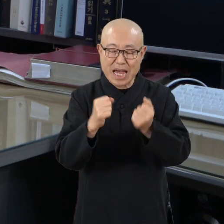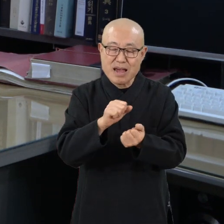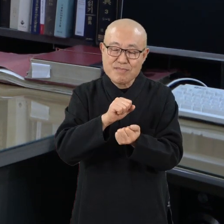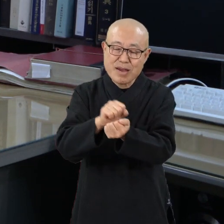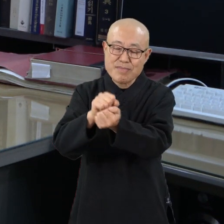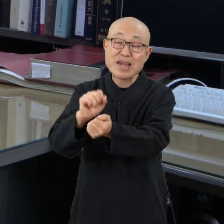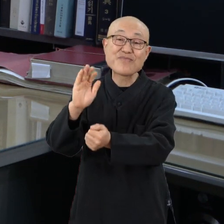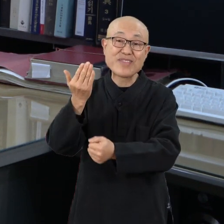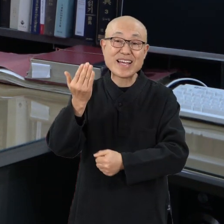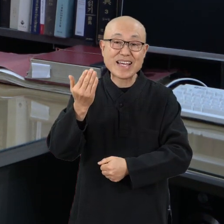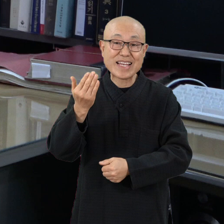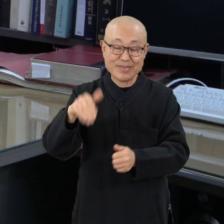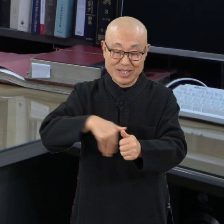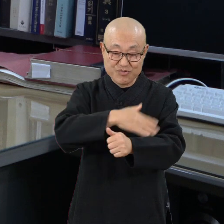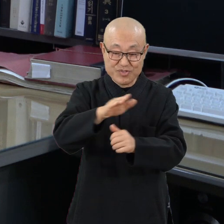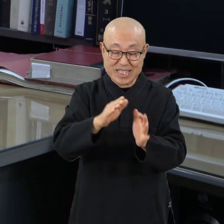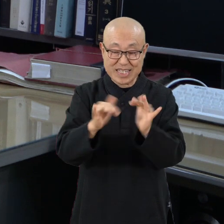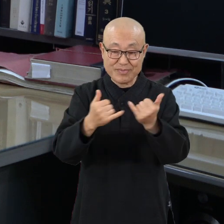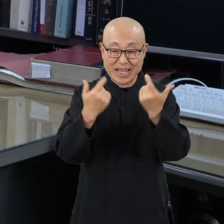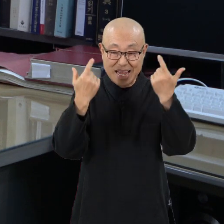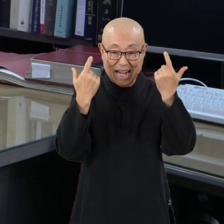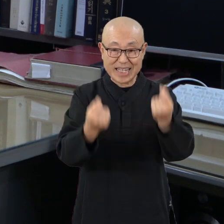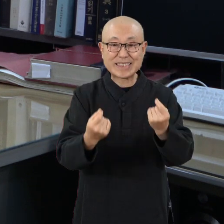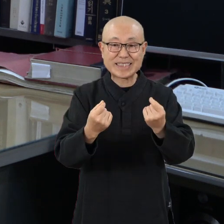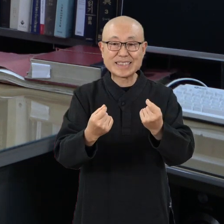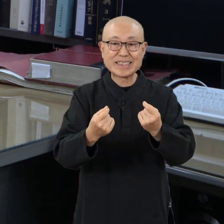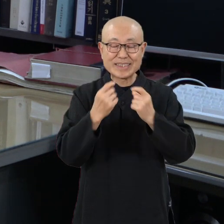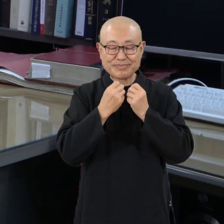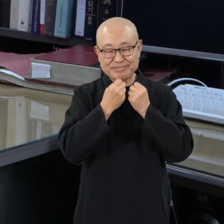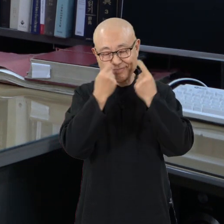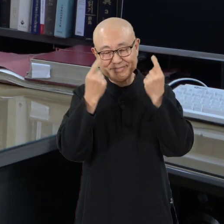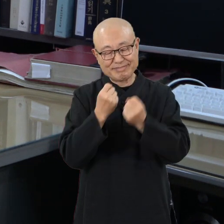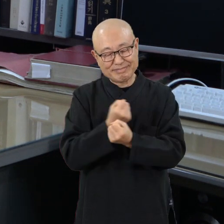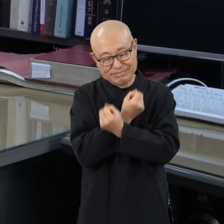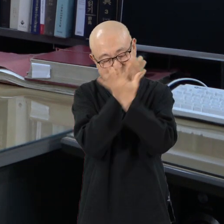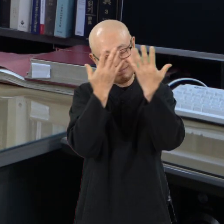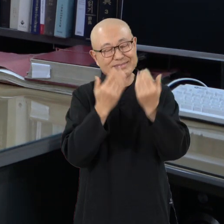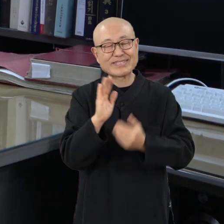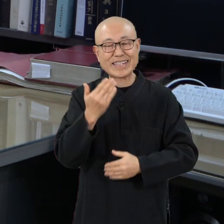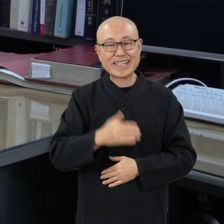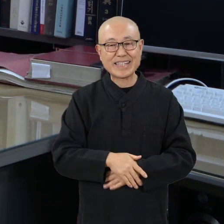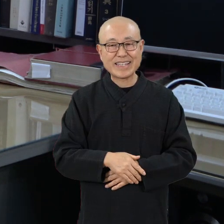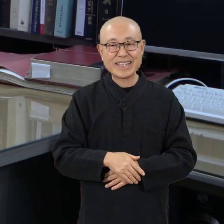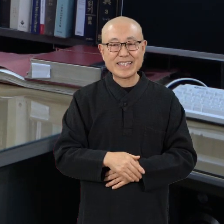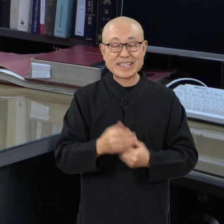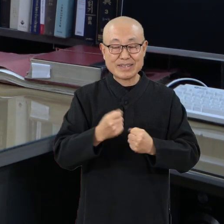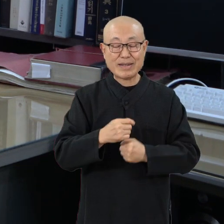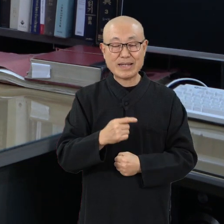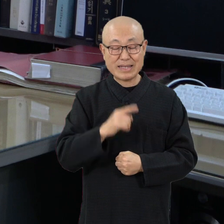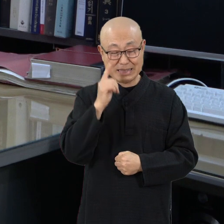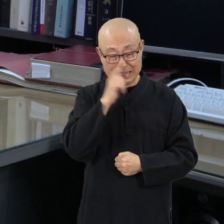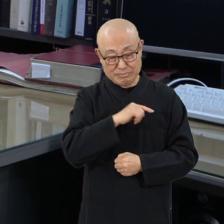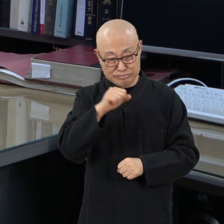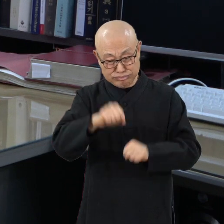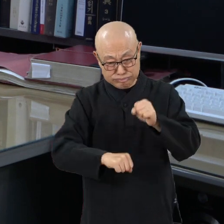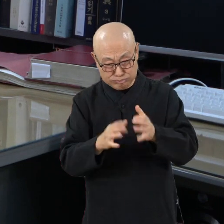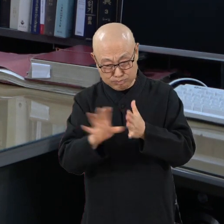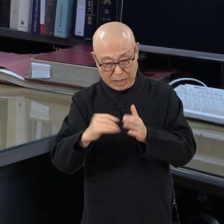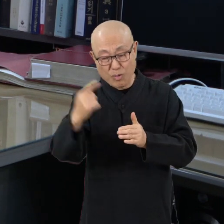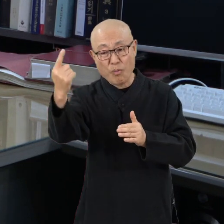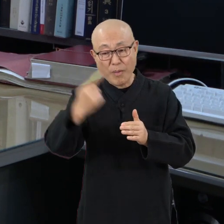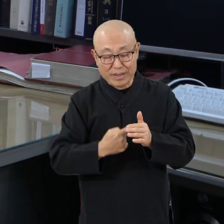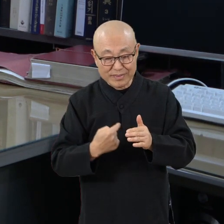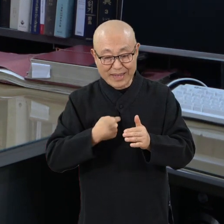있으면은 그러면 주위의 사람들이 다 좋아져요. 설사 좀 나쁜 사람이 다가왔더라도